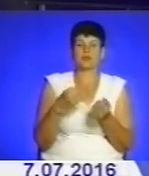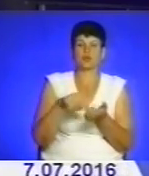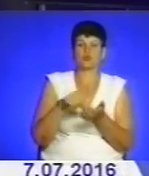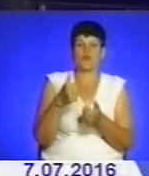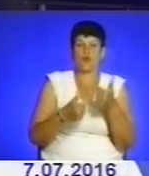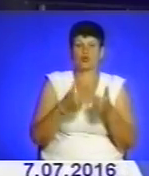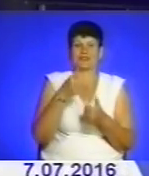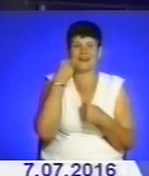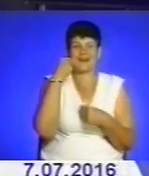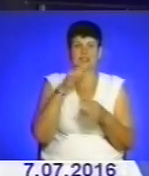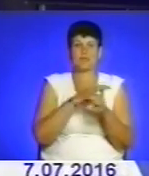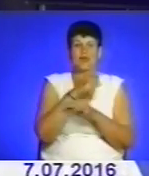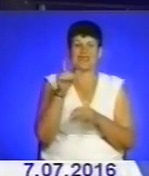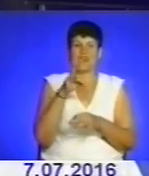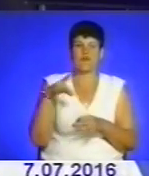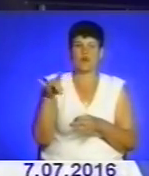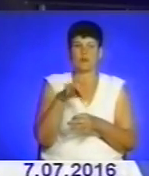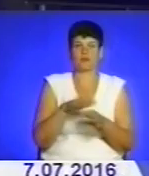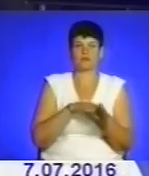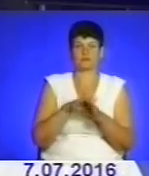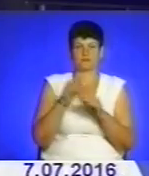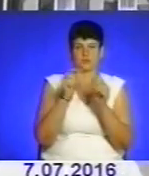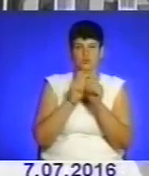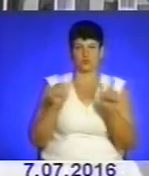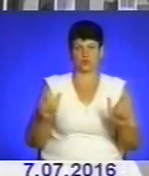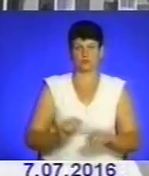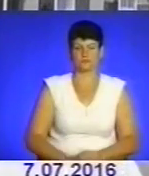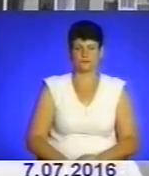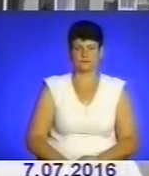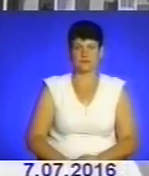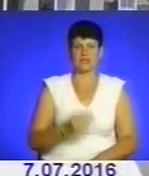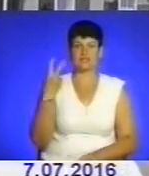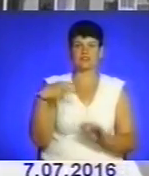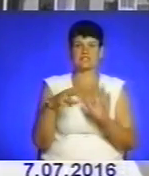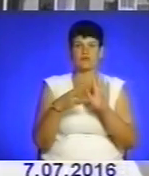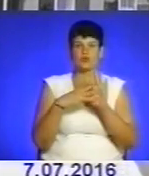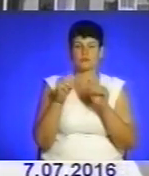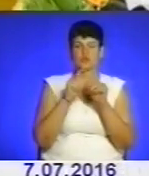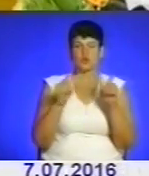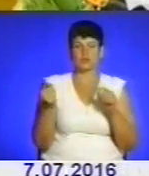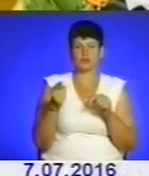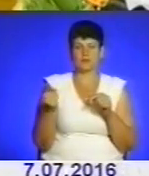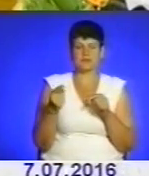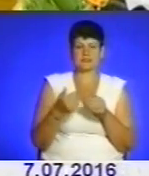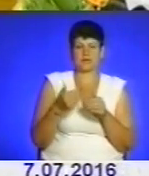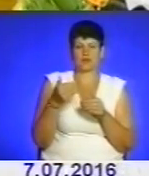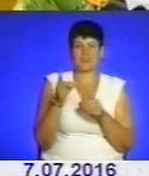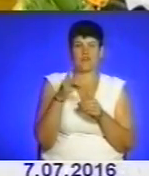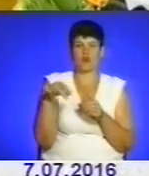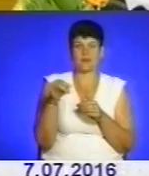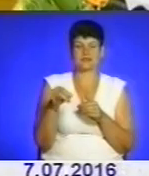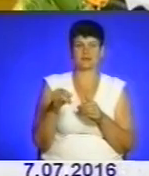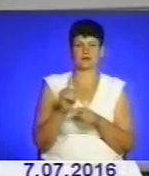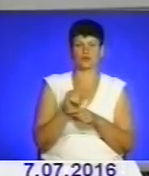на найкращий проєкт Європи, реалізований школою. 28-ма школа Тернополя – за крок до європейських стандартів